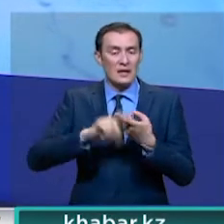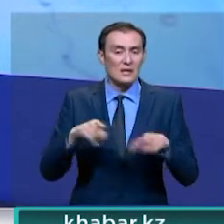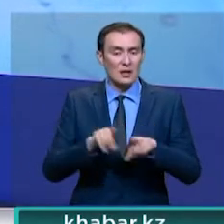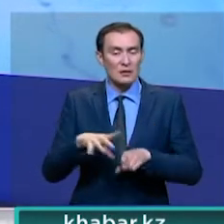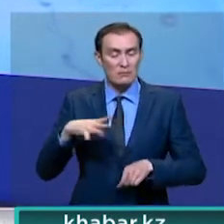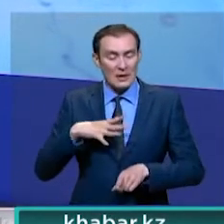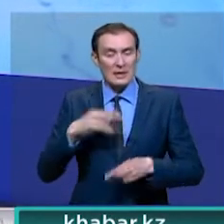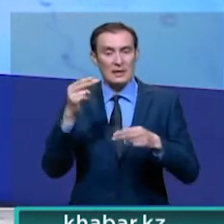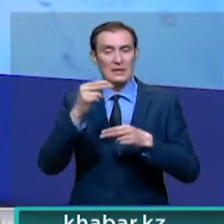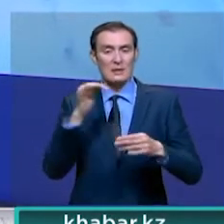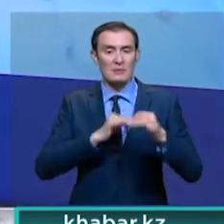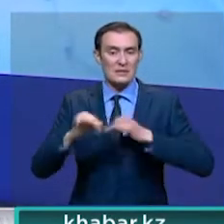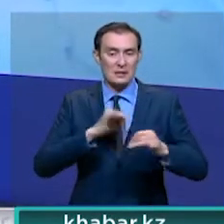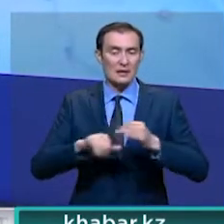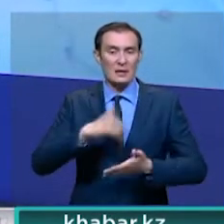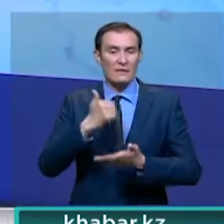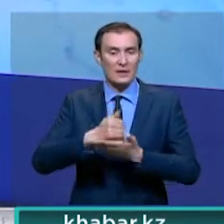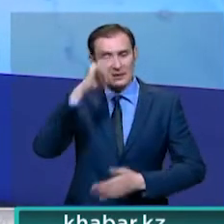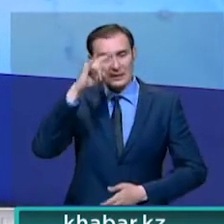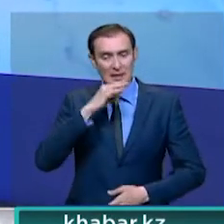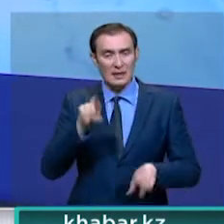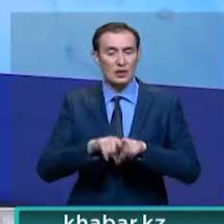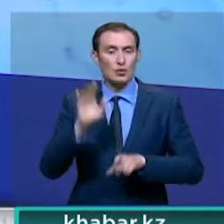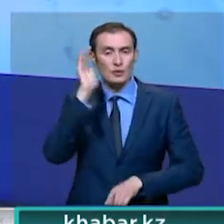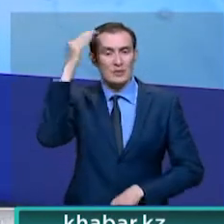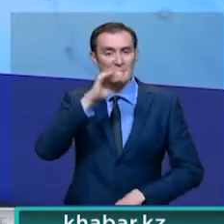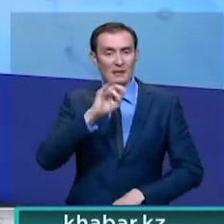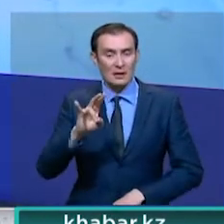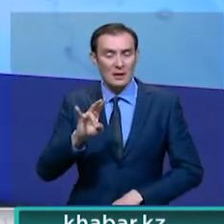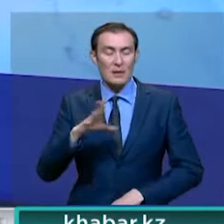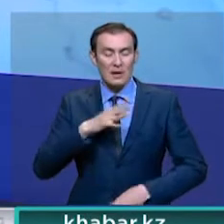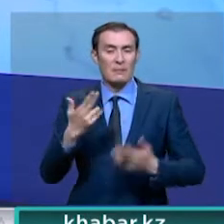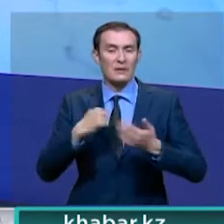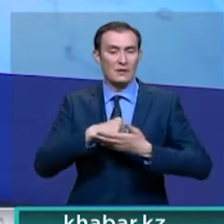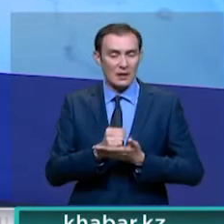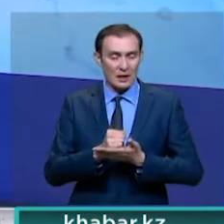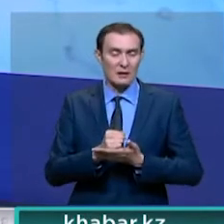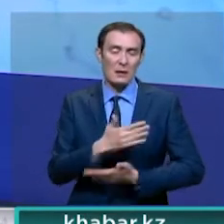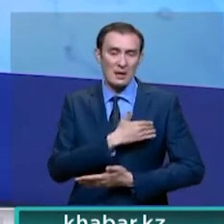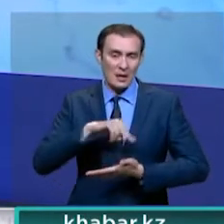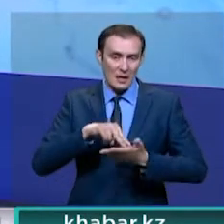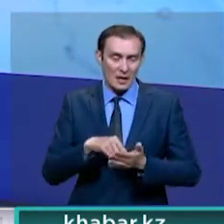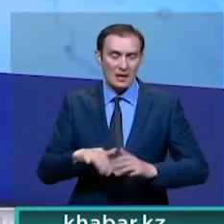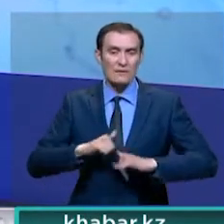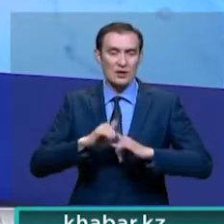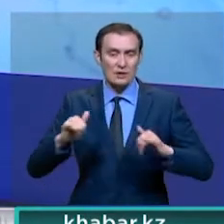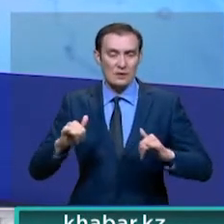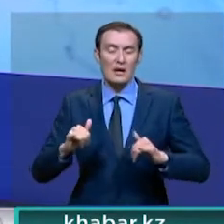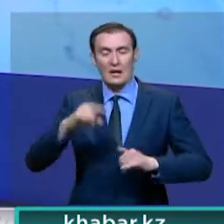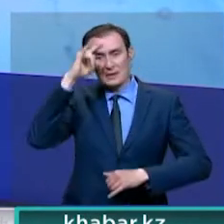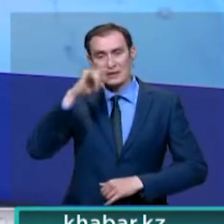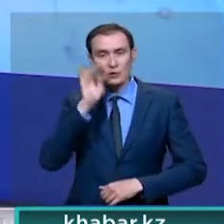стали основной темой беседы президентов казахстана и туркменистана стороны подтвердили твердое намерение наращивать многоплановая